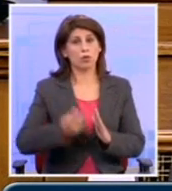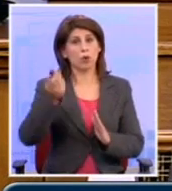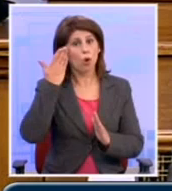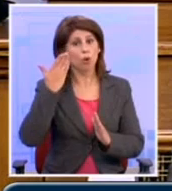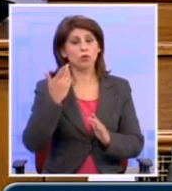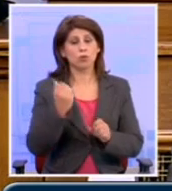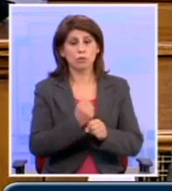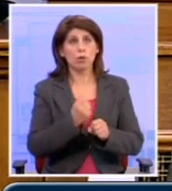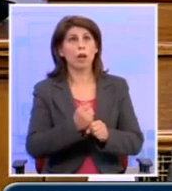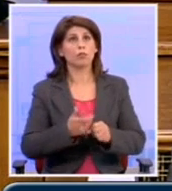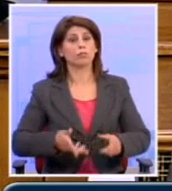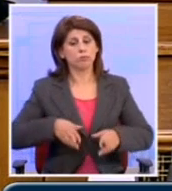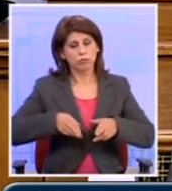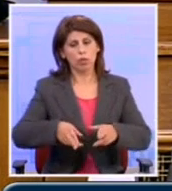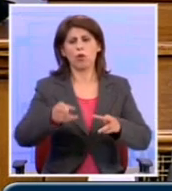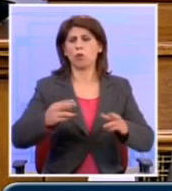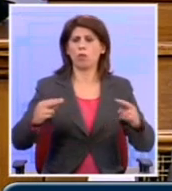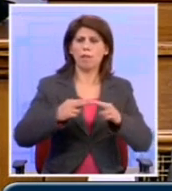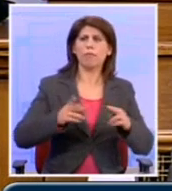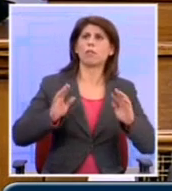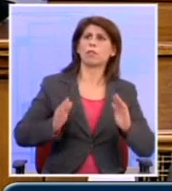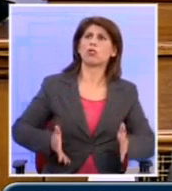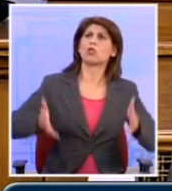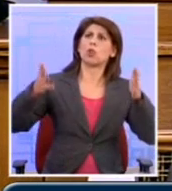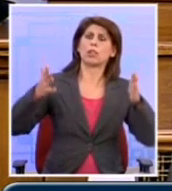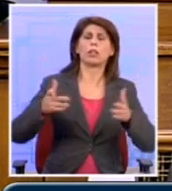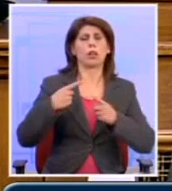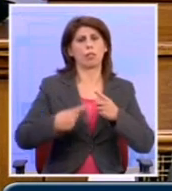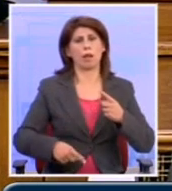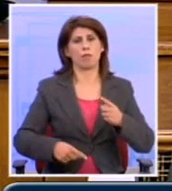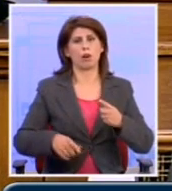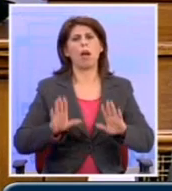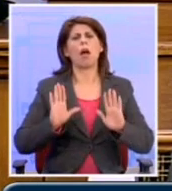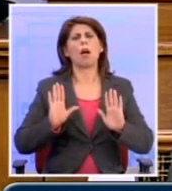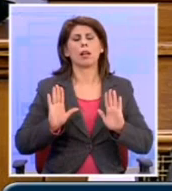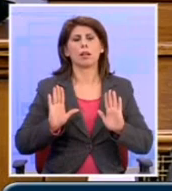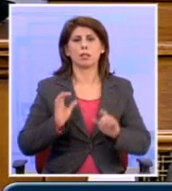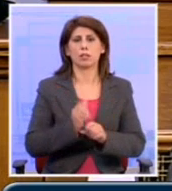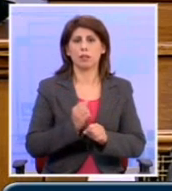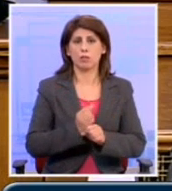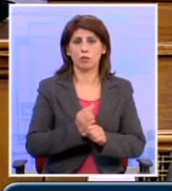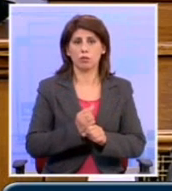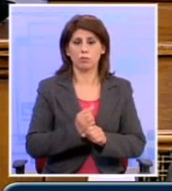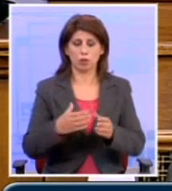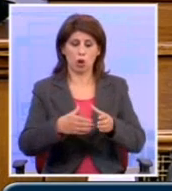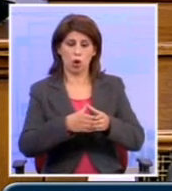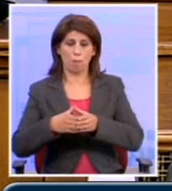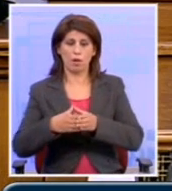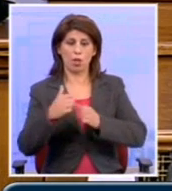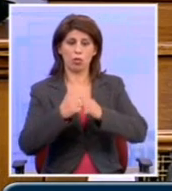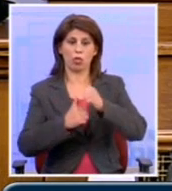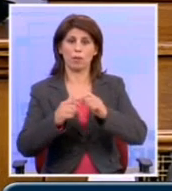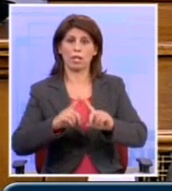κόστος των έργων. Δεν έχουμε και δεν έχει ασχοληθεί κανείς με το καρτέλ των δομικών